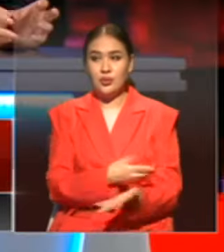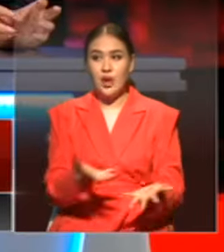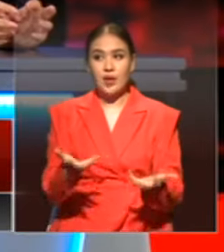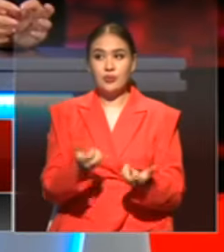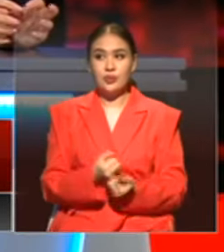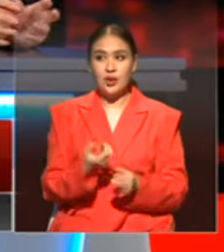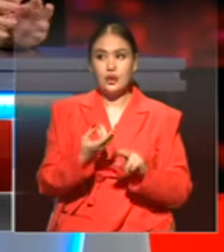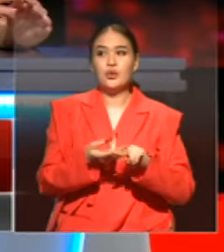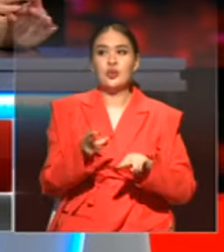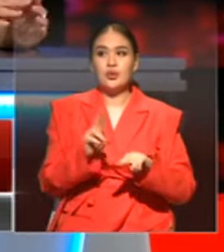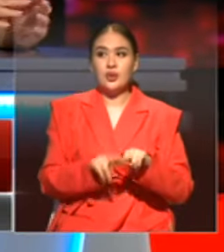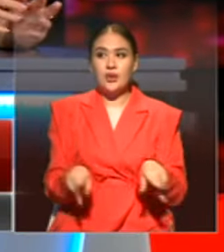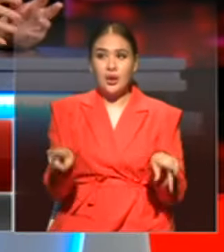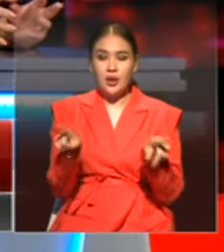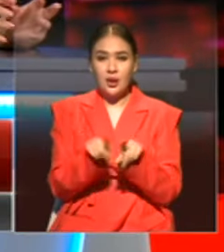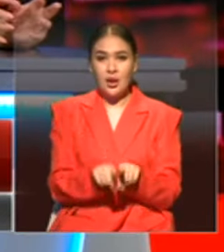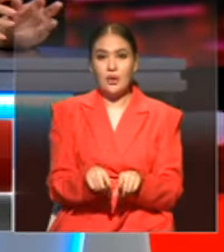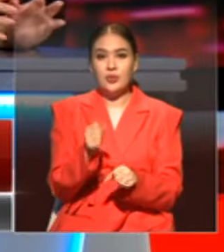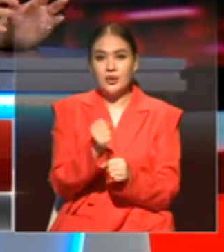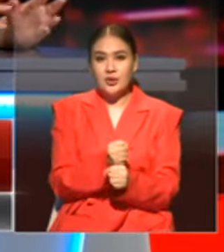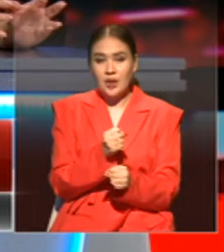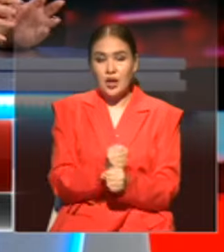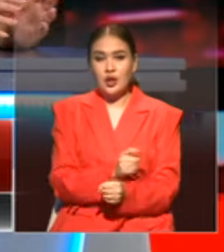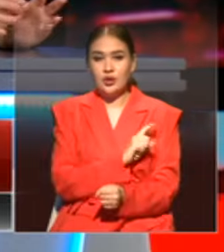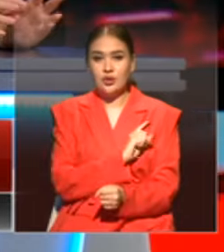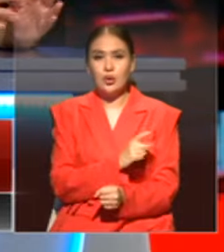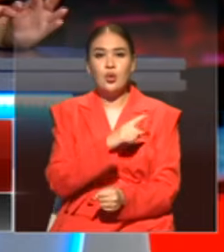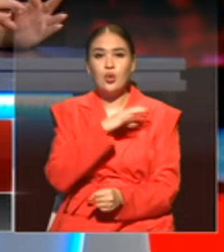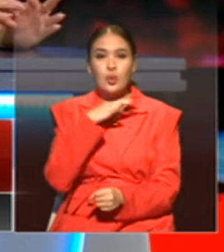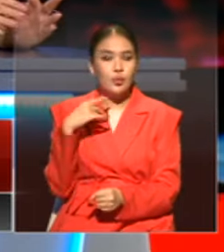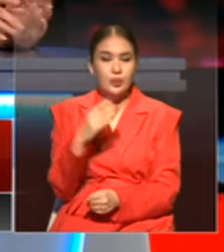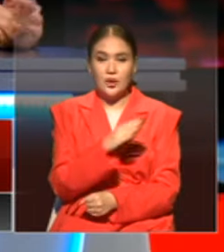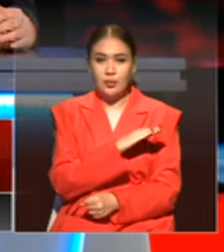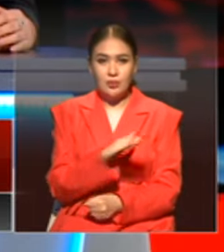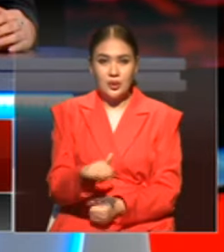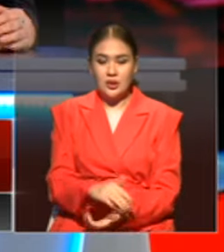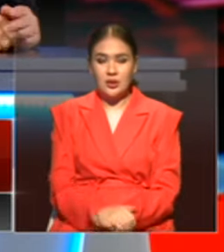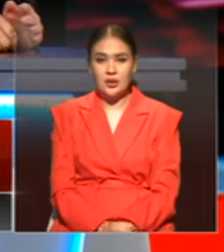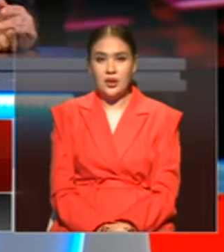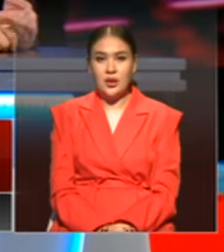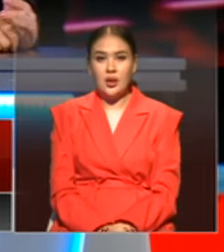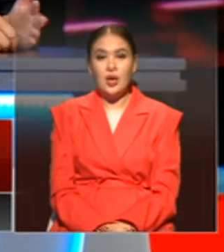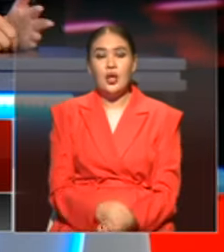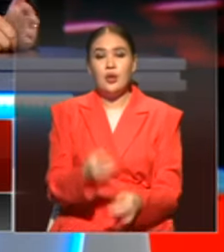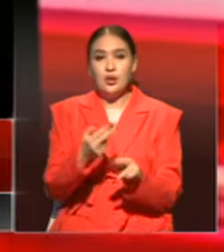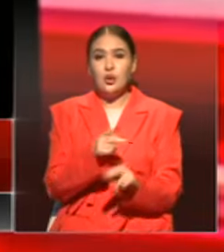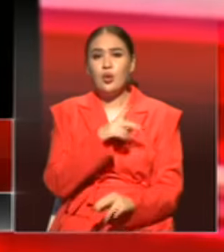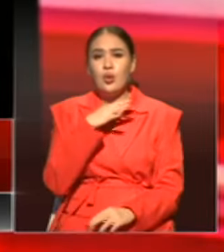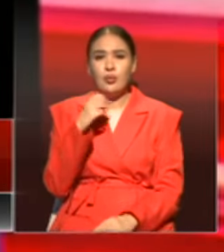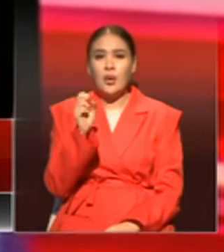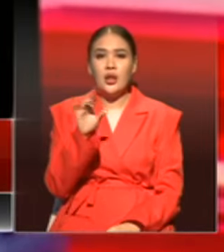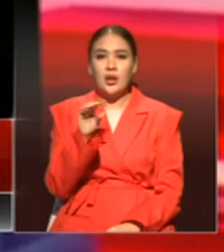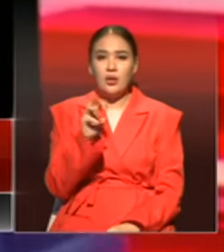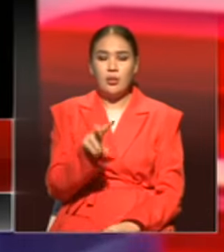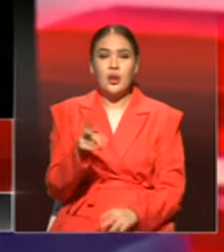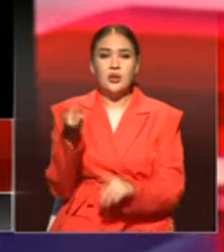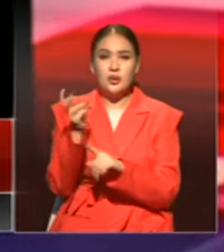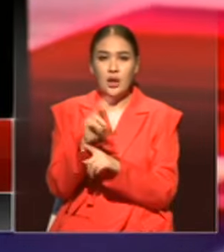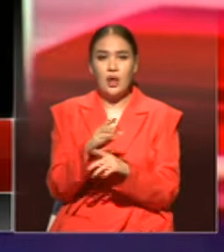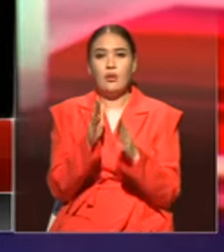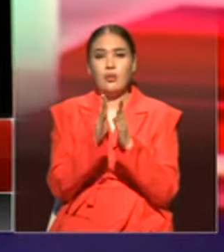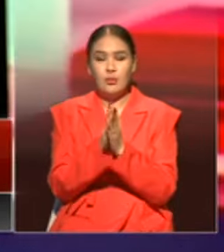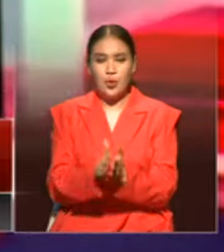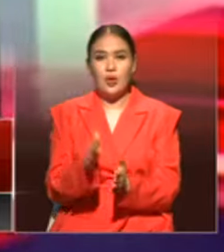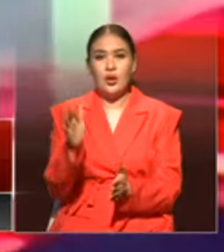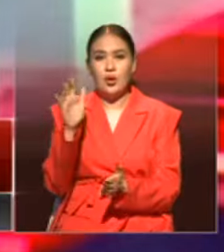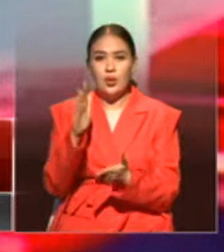Сондықтан біздің де жаңағы өндірістік күшіміз сондай көп емес, кішілеу. Сондықтан біз қазір көп акиматтарға барынан көмек сұрап жатырмыз. Жаңағы